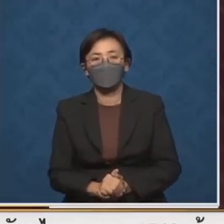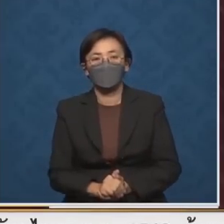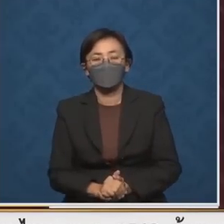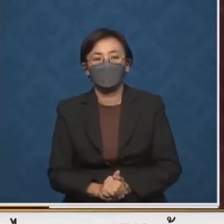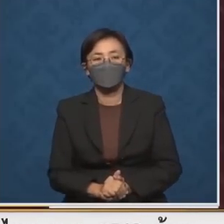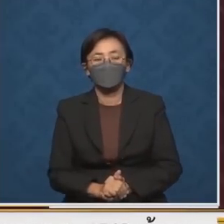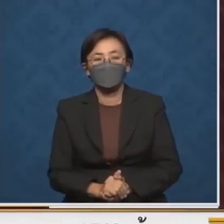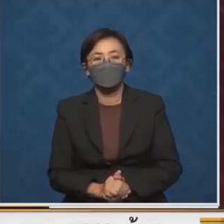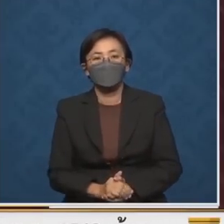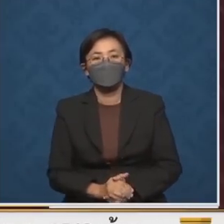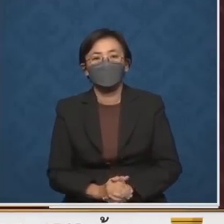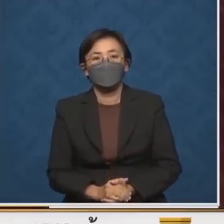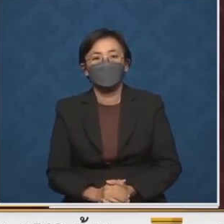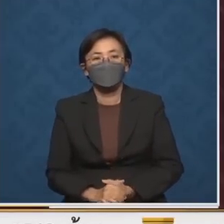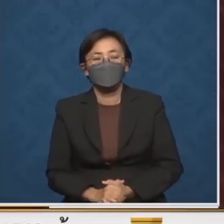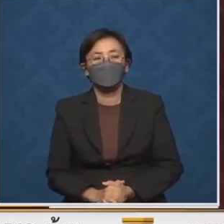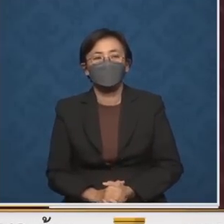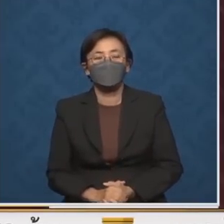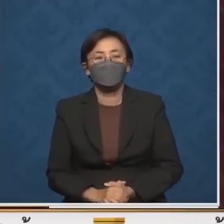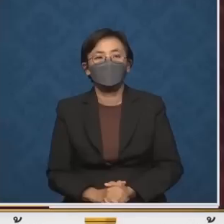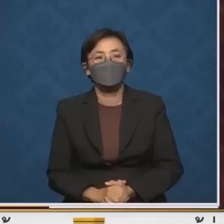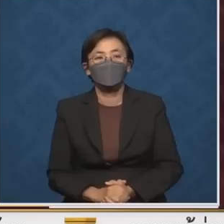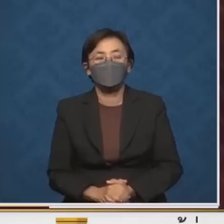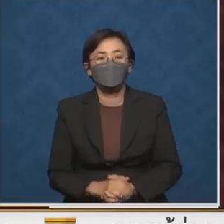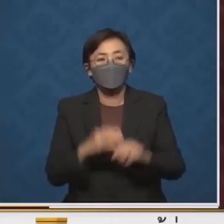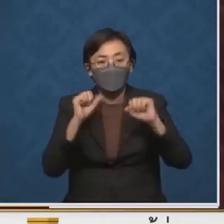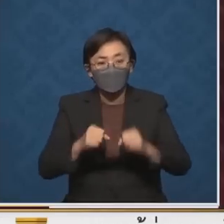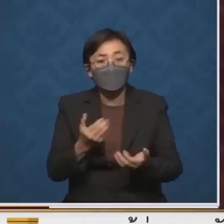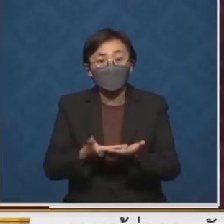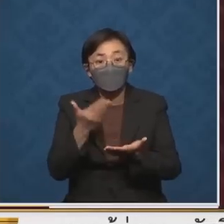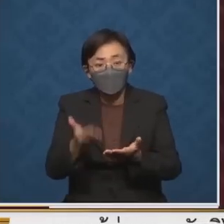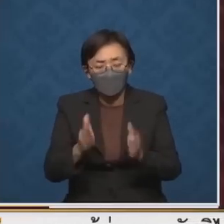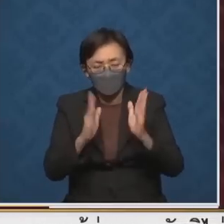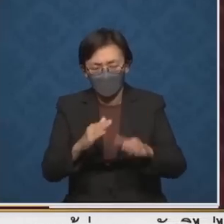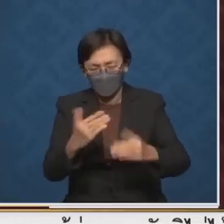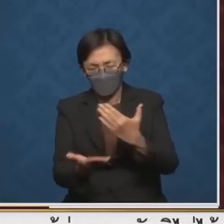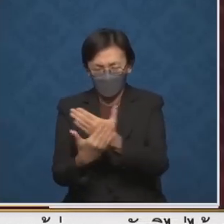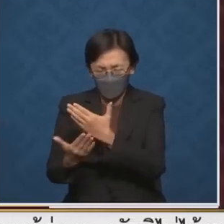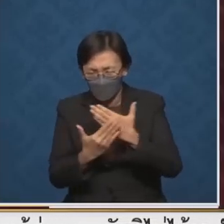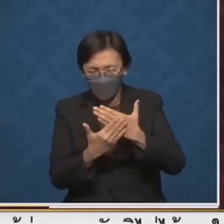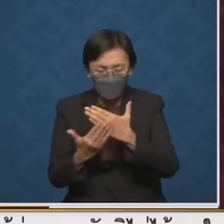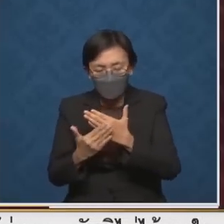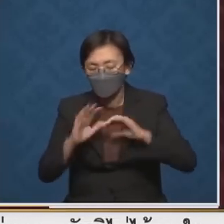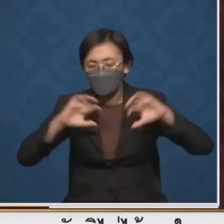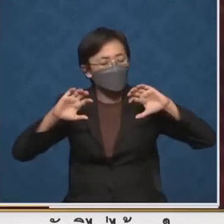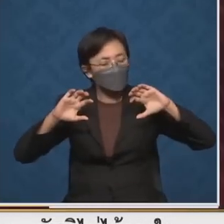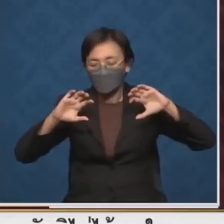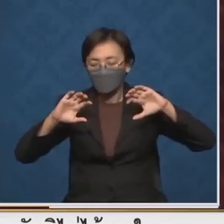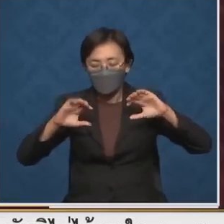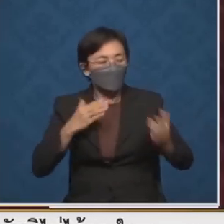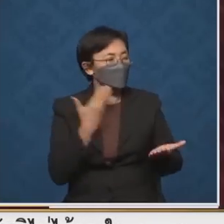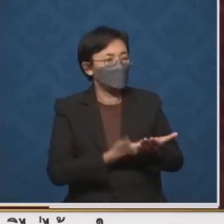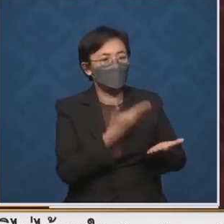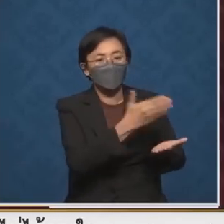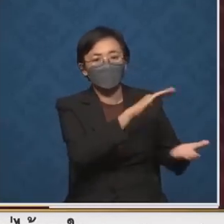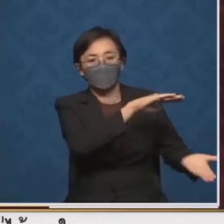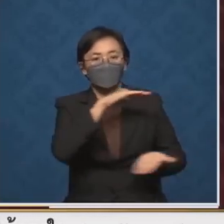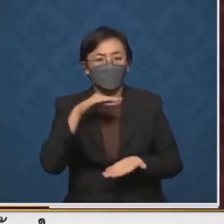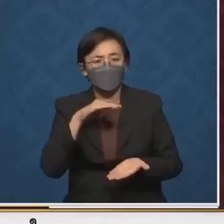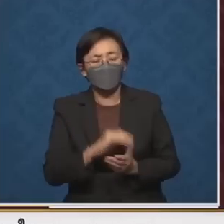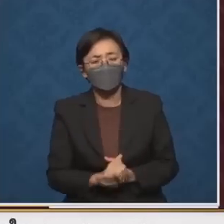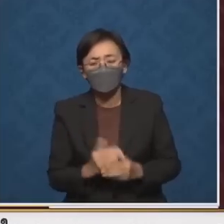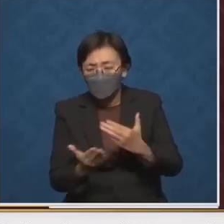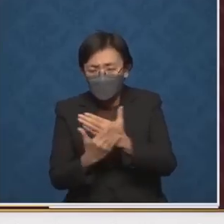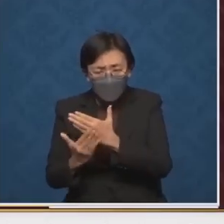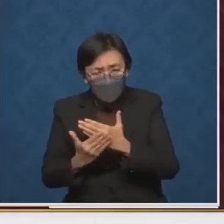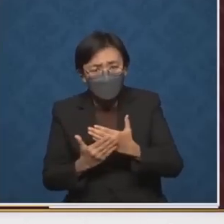ซื้อตัดสินใจซือท่ามกลางเสียงทักท่วงเขาวเสีงทักท่วงมัหกแ่นจิหรอเปล